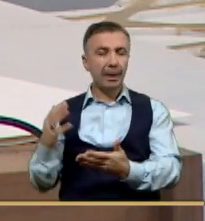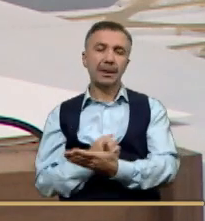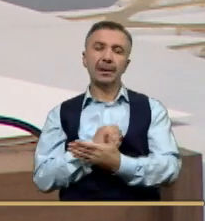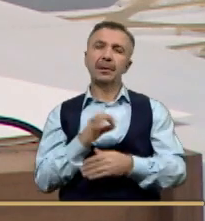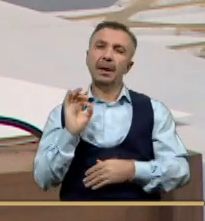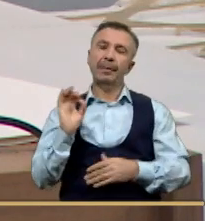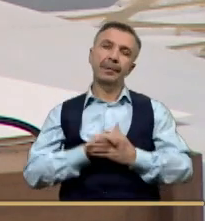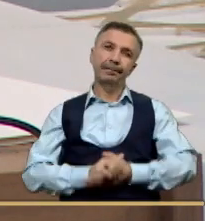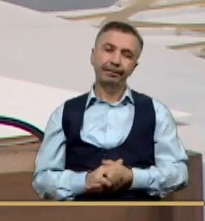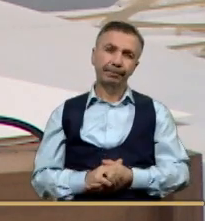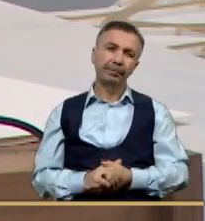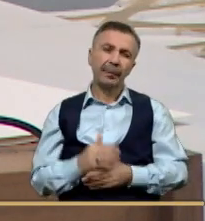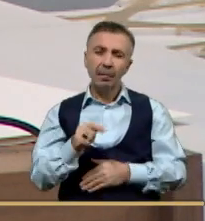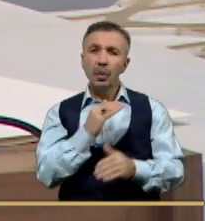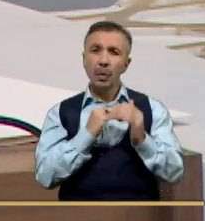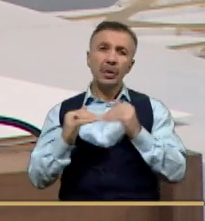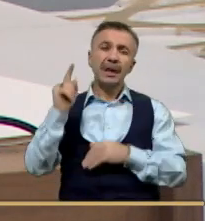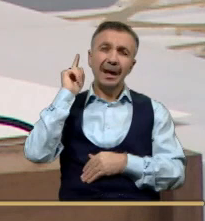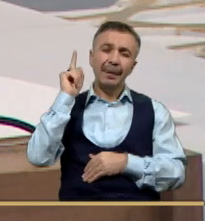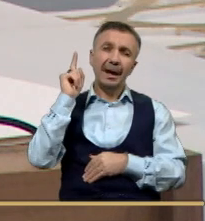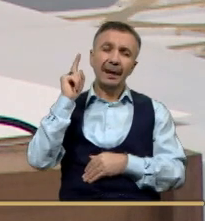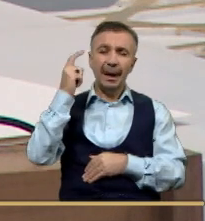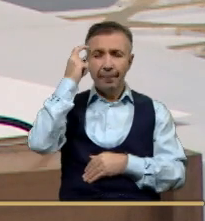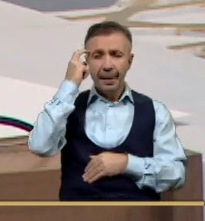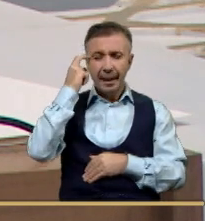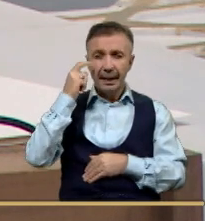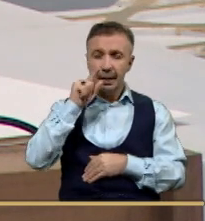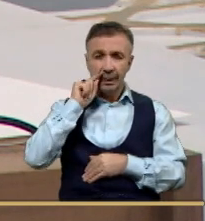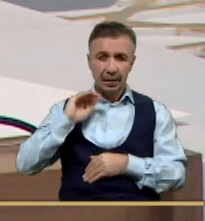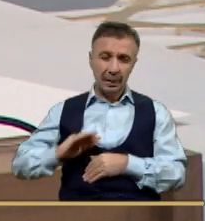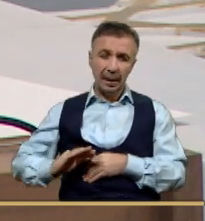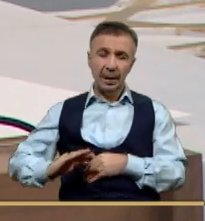Evet, bunu Cenab-ı Hak Beni İsrail'e